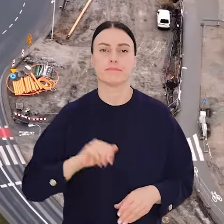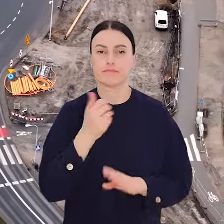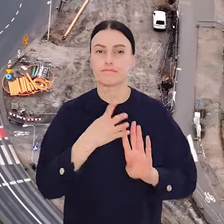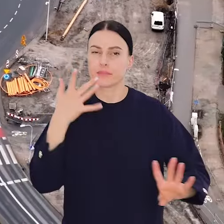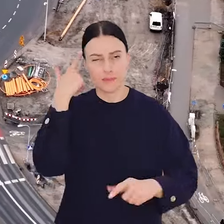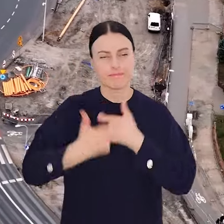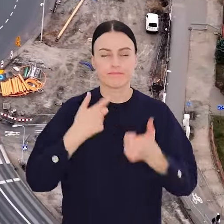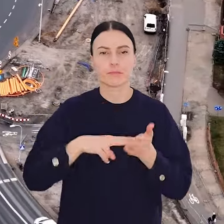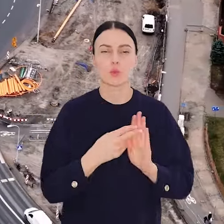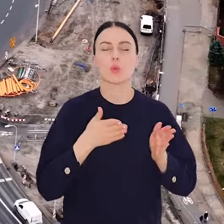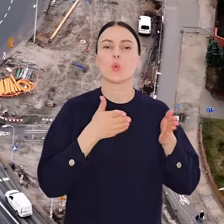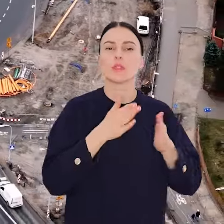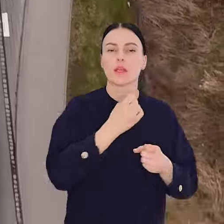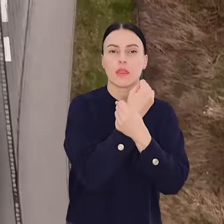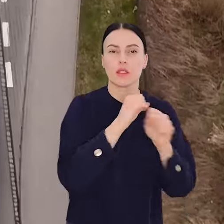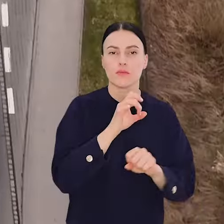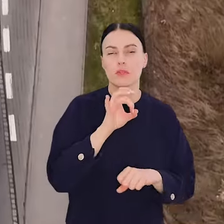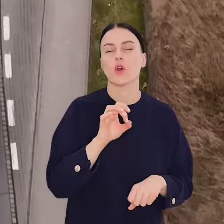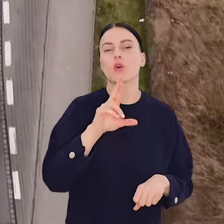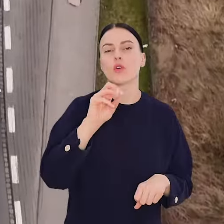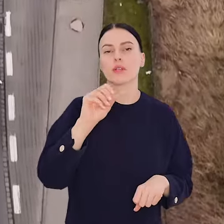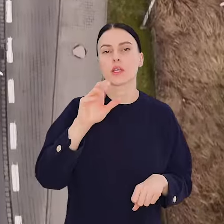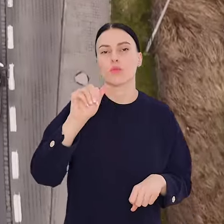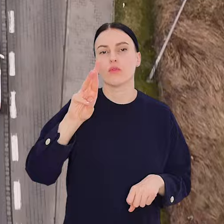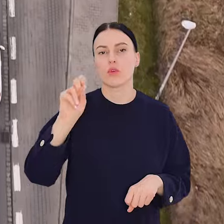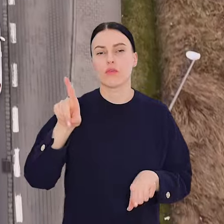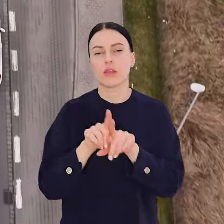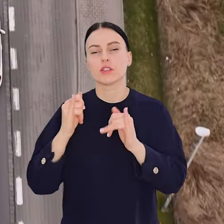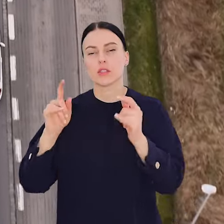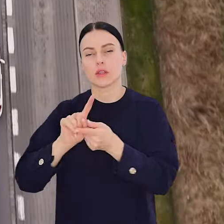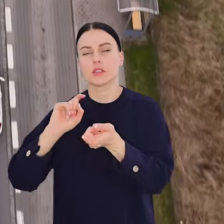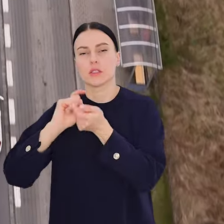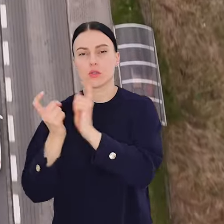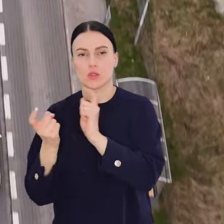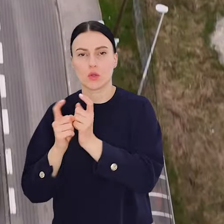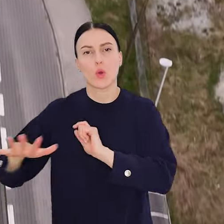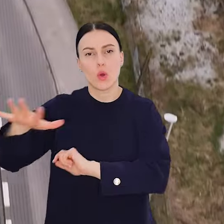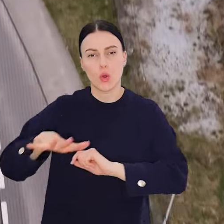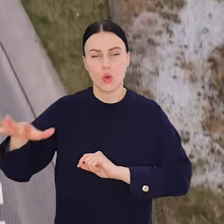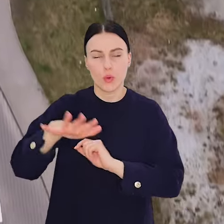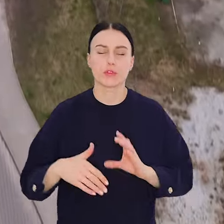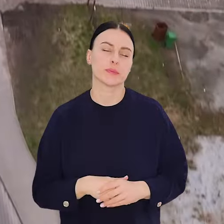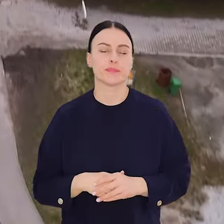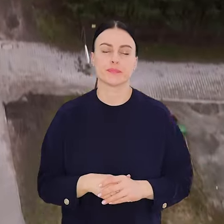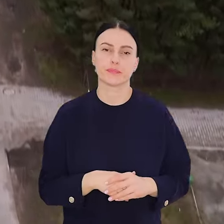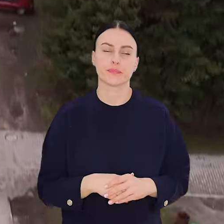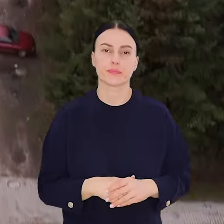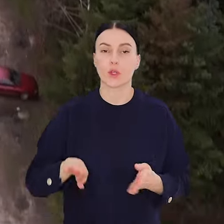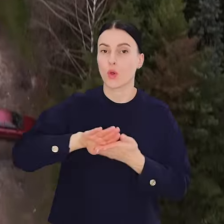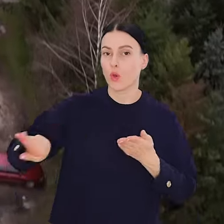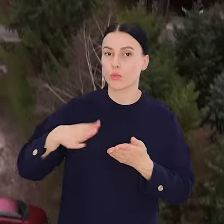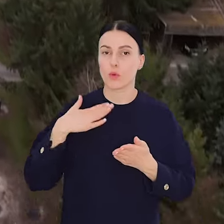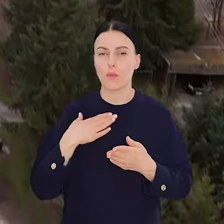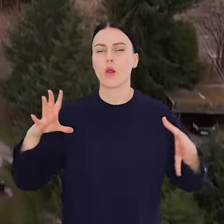pierwszej kolejności obejmie ulicę Zwycięską, Grota Roweckiego, Buforową i wiele innych wraz z obszarami sąsiednimi.